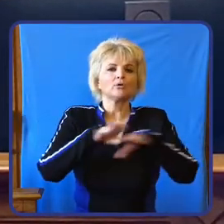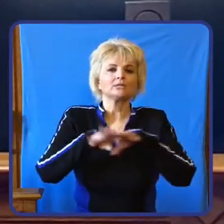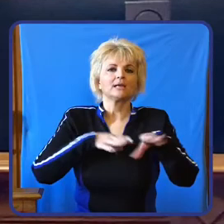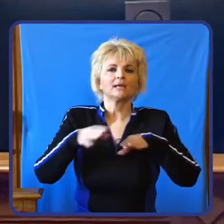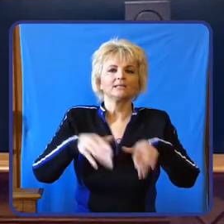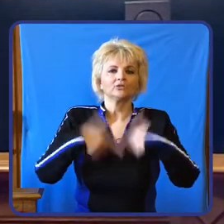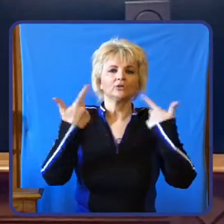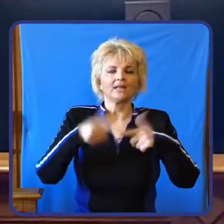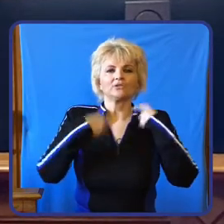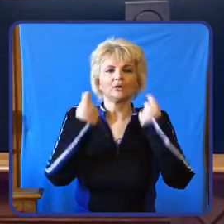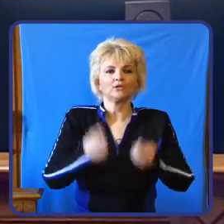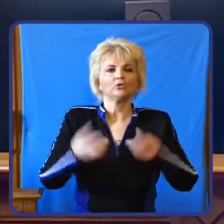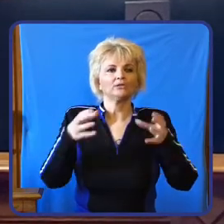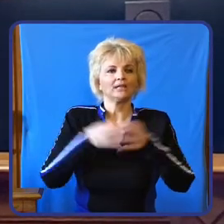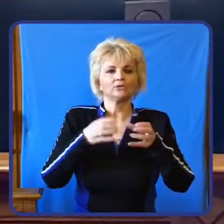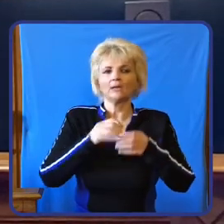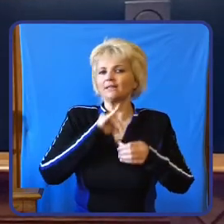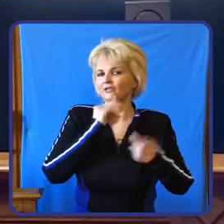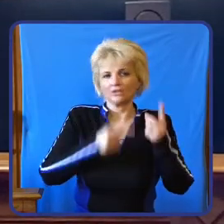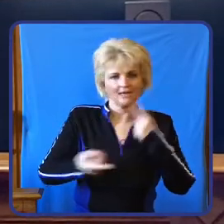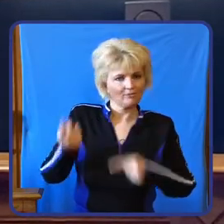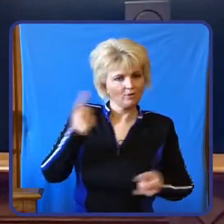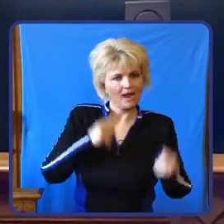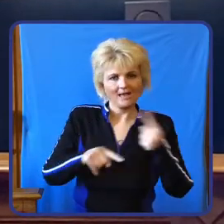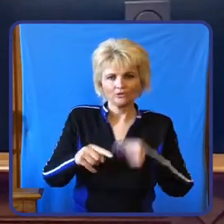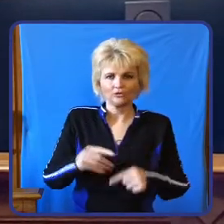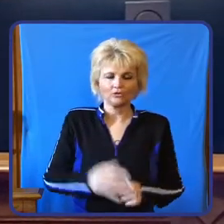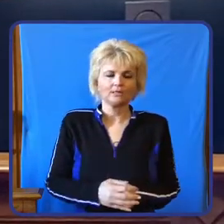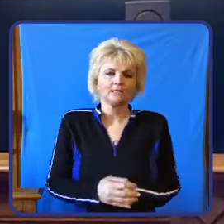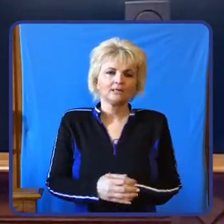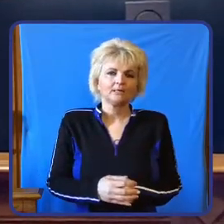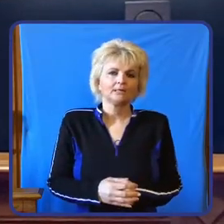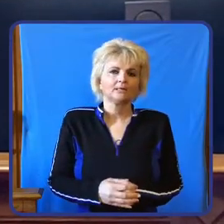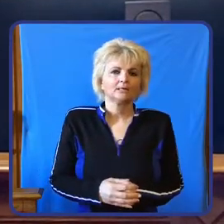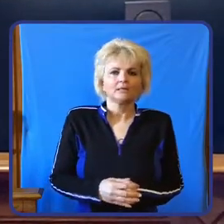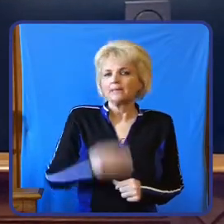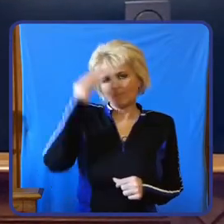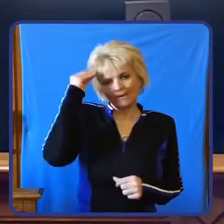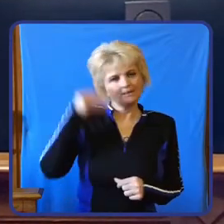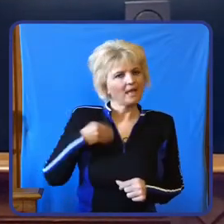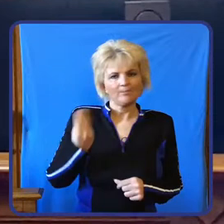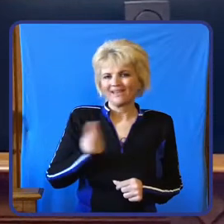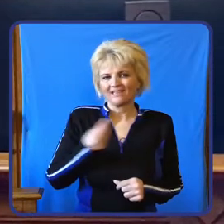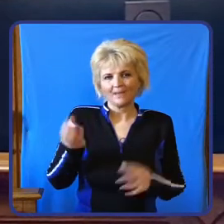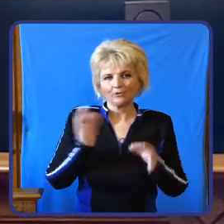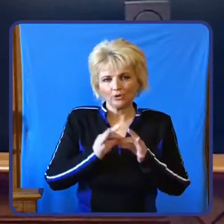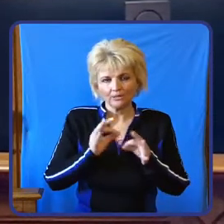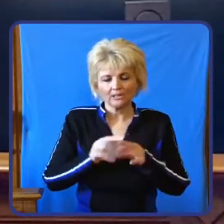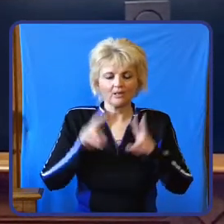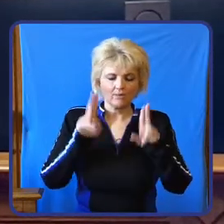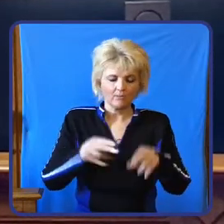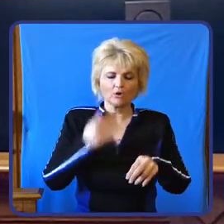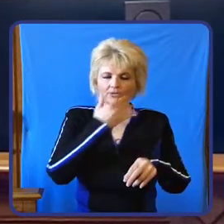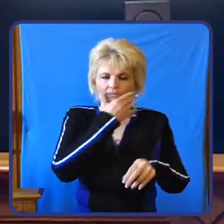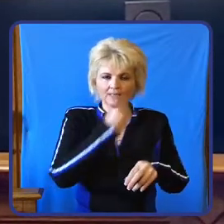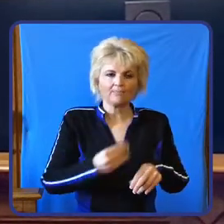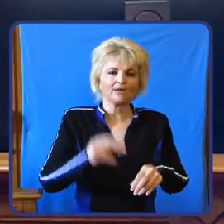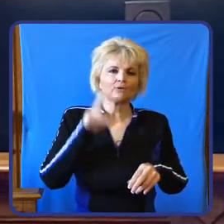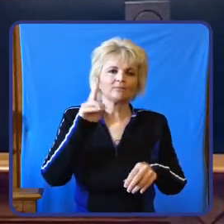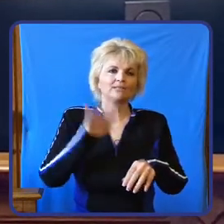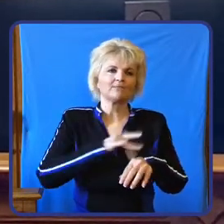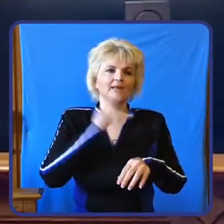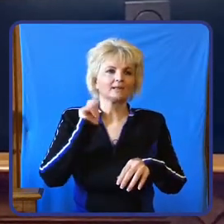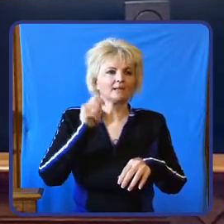tanácsadó testületnek nincs ellene kifogása, de ha nem volt, akkor nem látom okát, hogy miért nem történt ez még meg. Meg fogjuk tenni, és köszönöm szépen. Krupécer